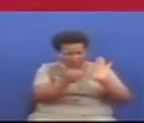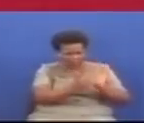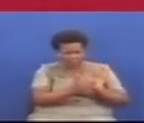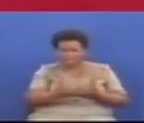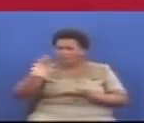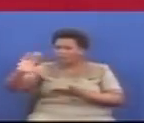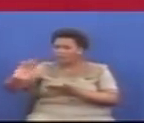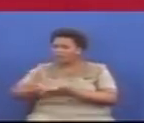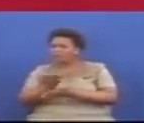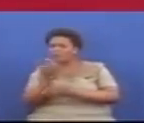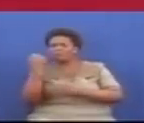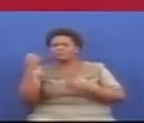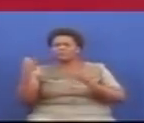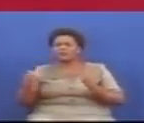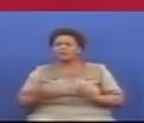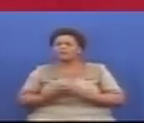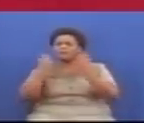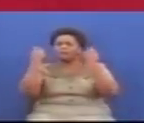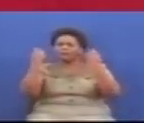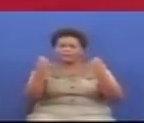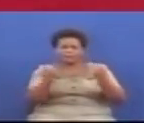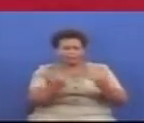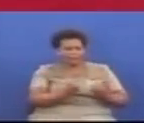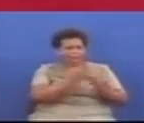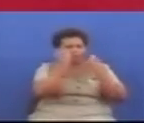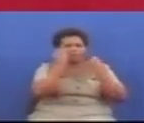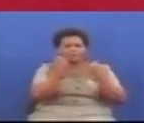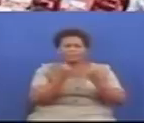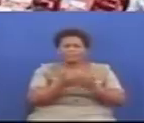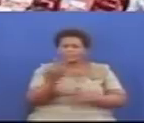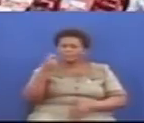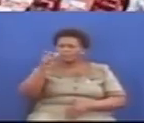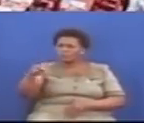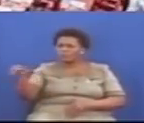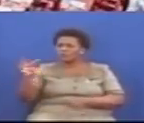ajali zinazoendelea kupoteza maisha ya wananchi.